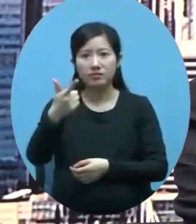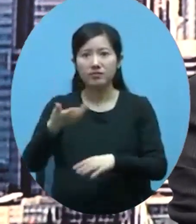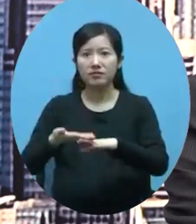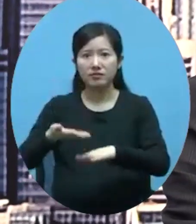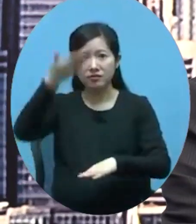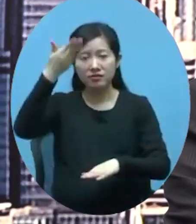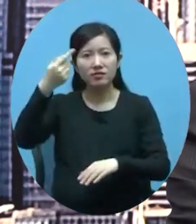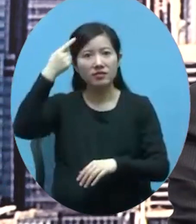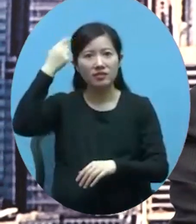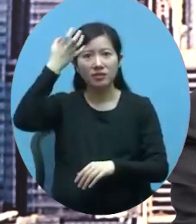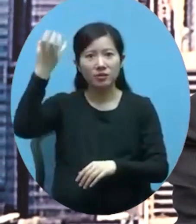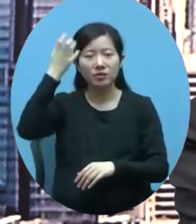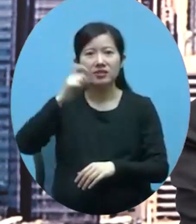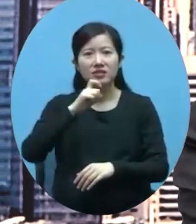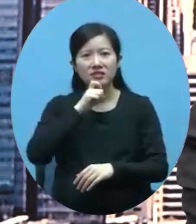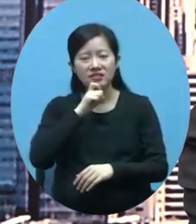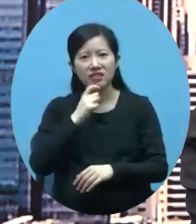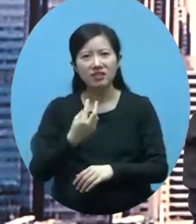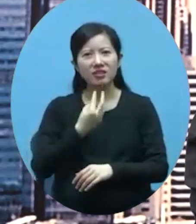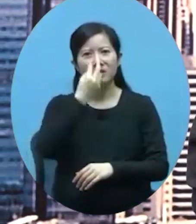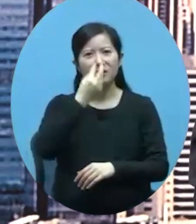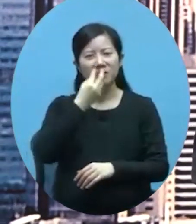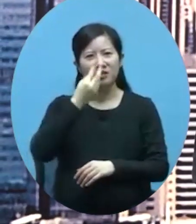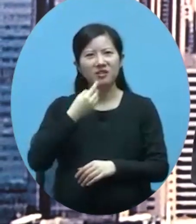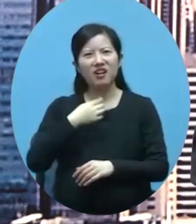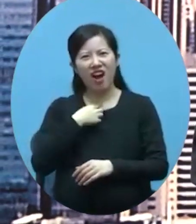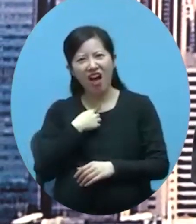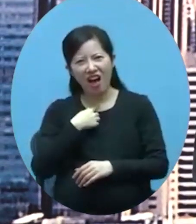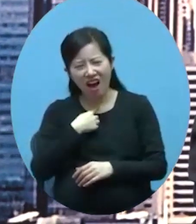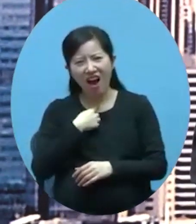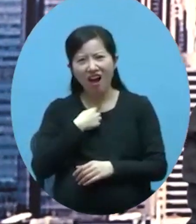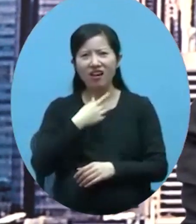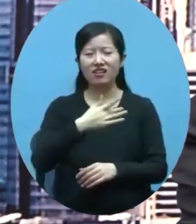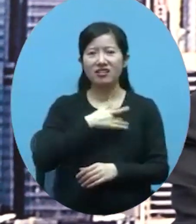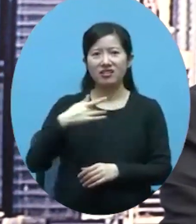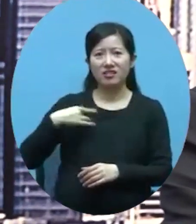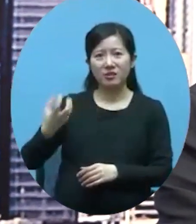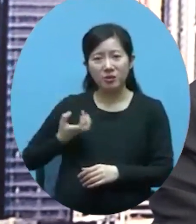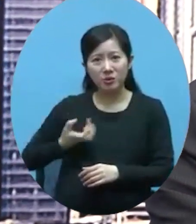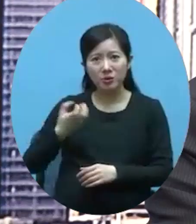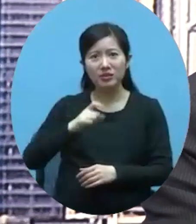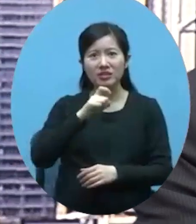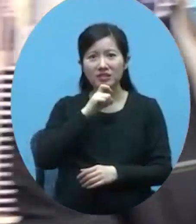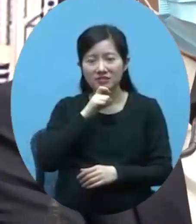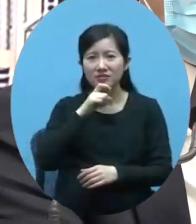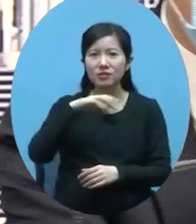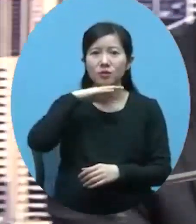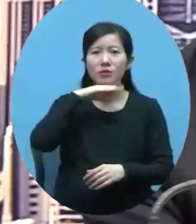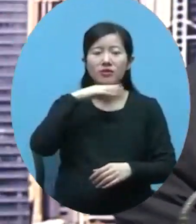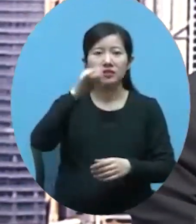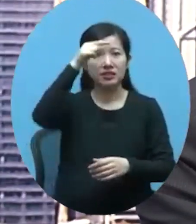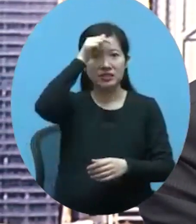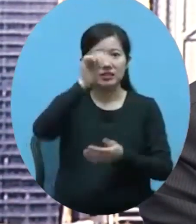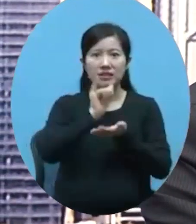发烧和有呼吸道病症又或者有肺炎的病人如果临床的诊断是不需要入院的话